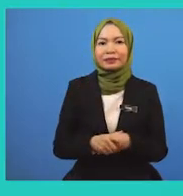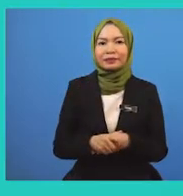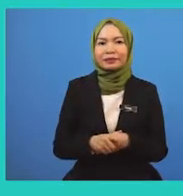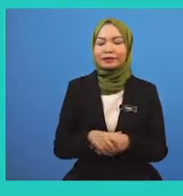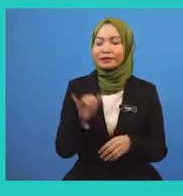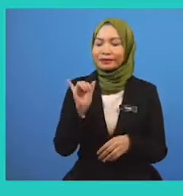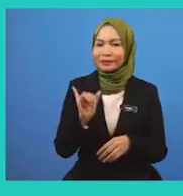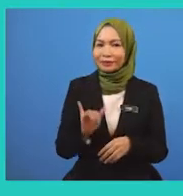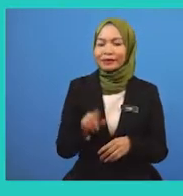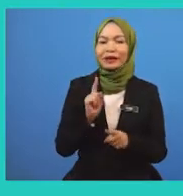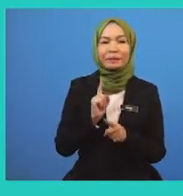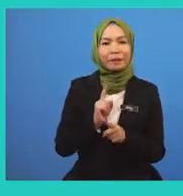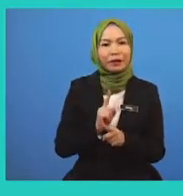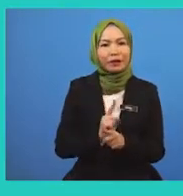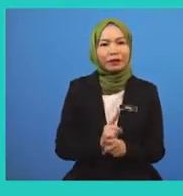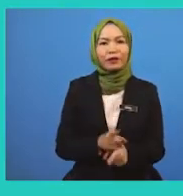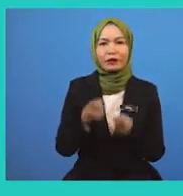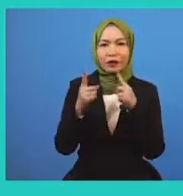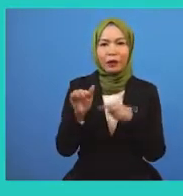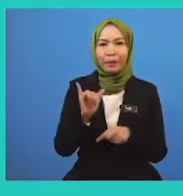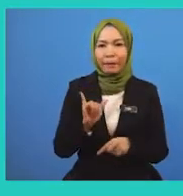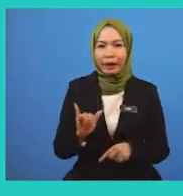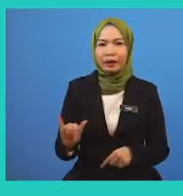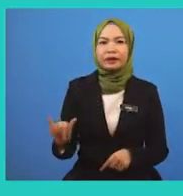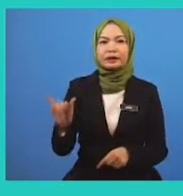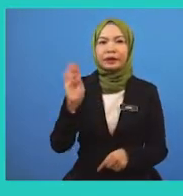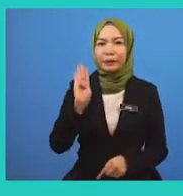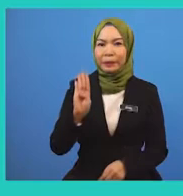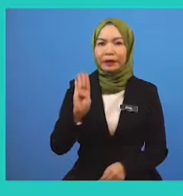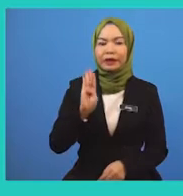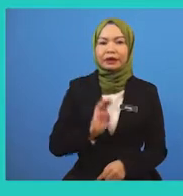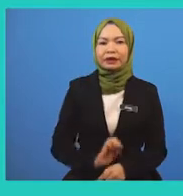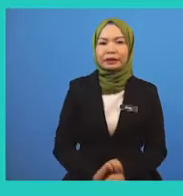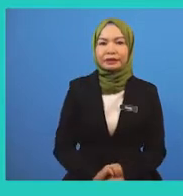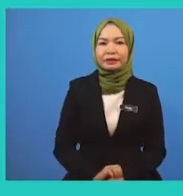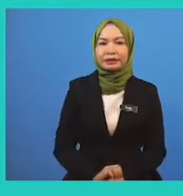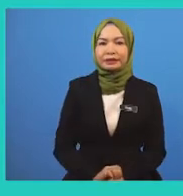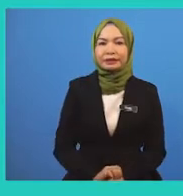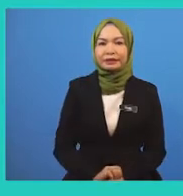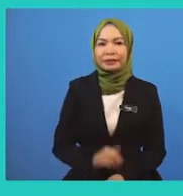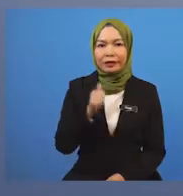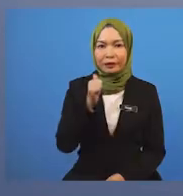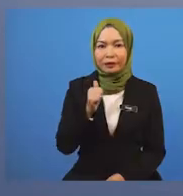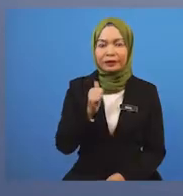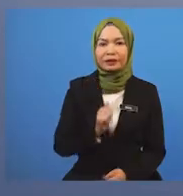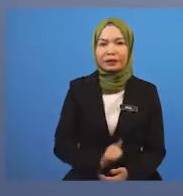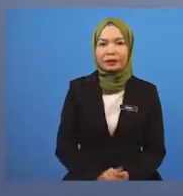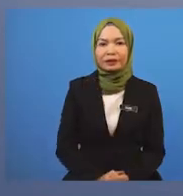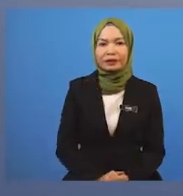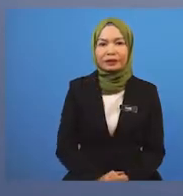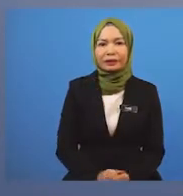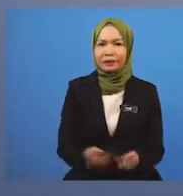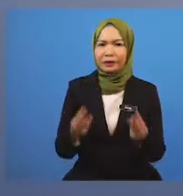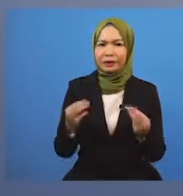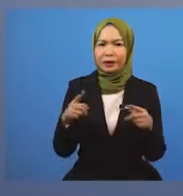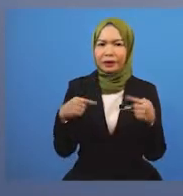Ya, betul tu murid-murid. Jawapannya ialah B. Bagus. Nak pergi